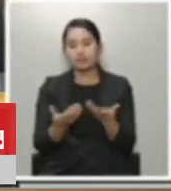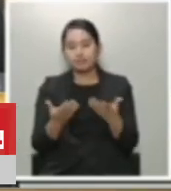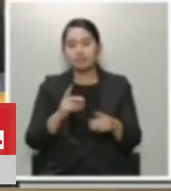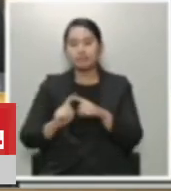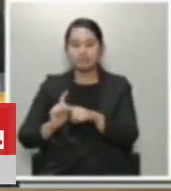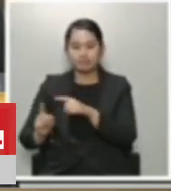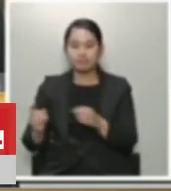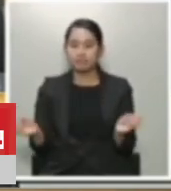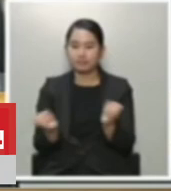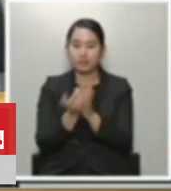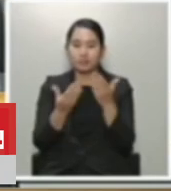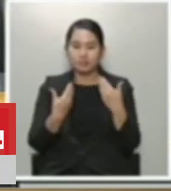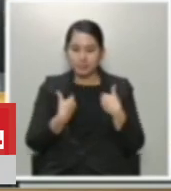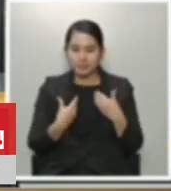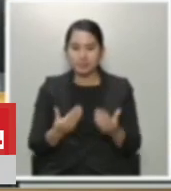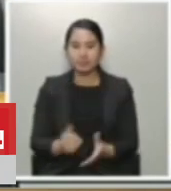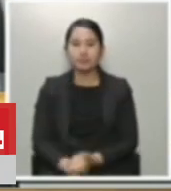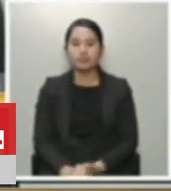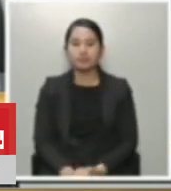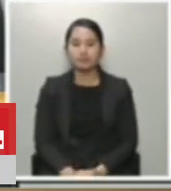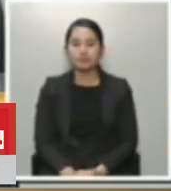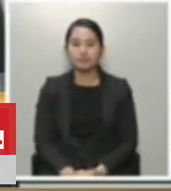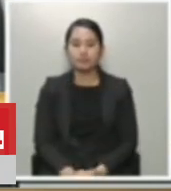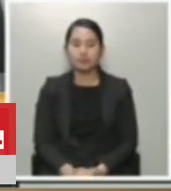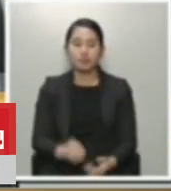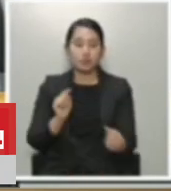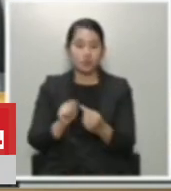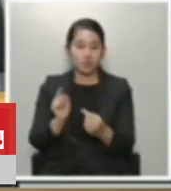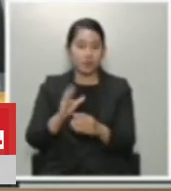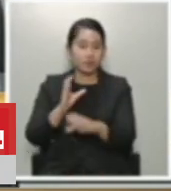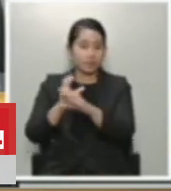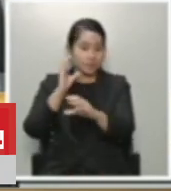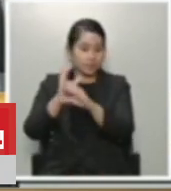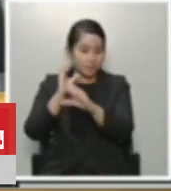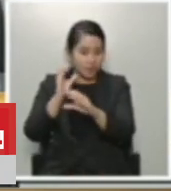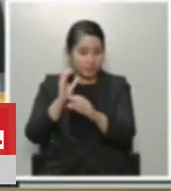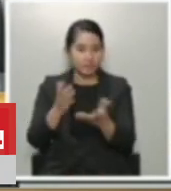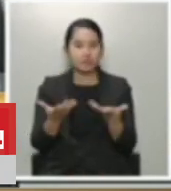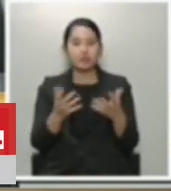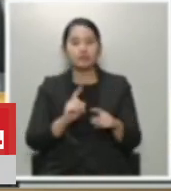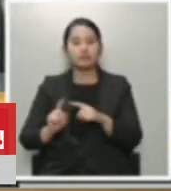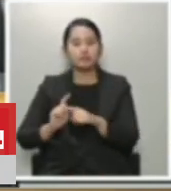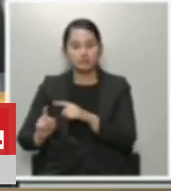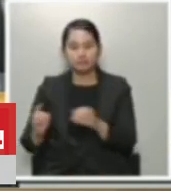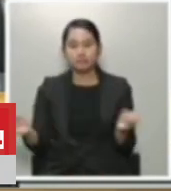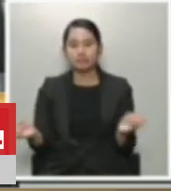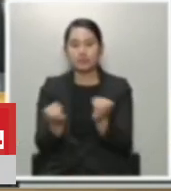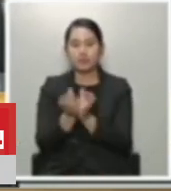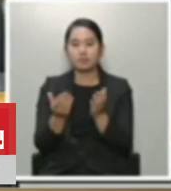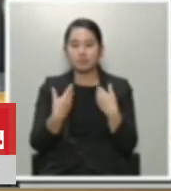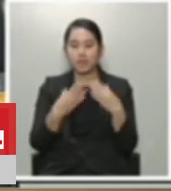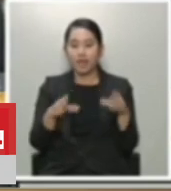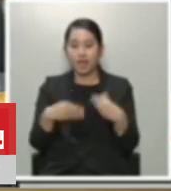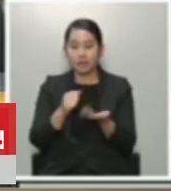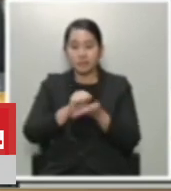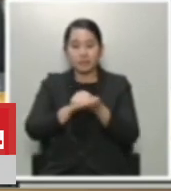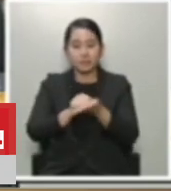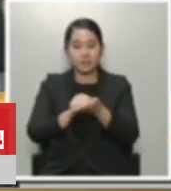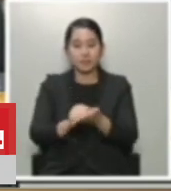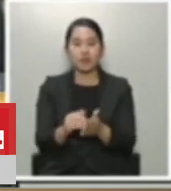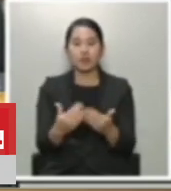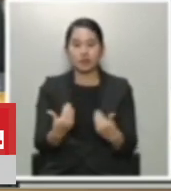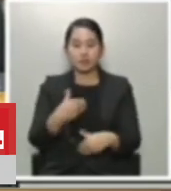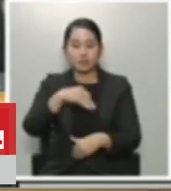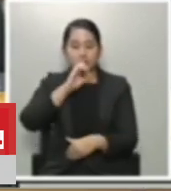คส่วนไม่ว่าจะเป็นผู้ประกอบการรถโดยสารนะครับหรือว่ารถขนส่งสาธารณะนะครับต่างๆที่จะต้องให้บริการฉะนั้นตรงนี้ก็ขออนุญาตน